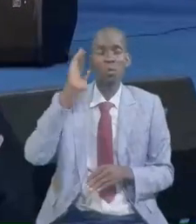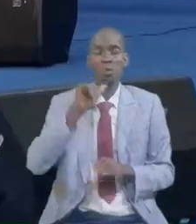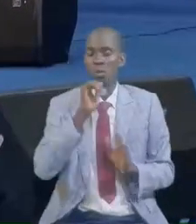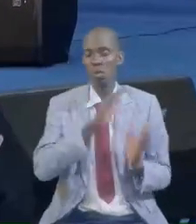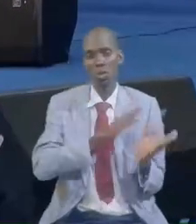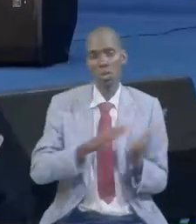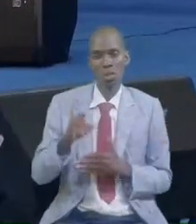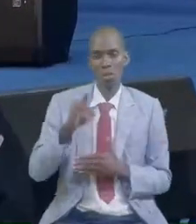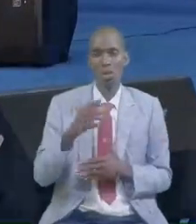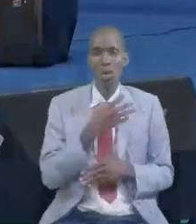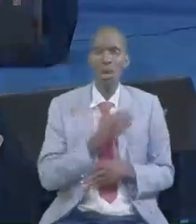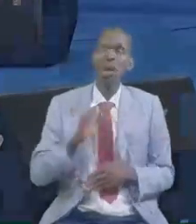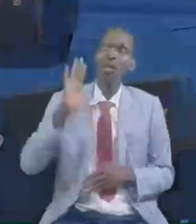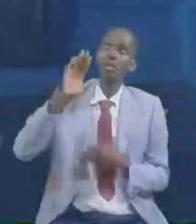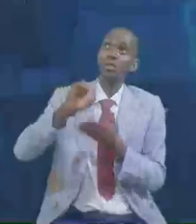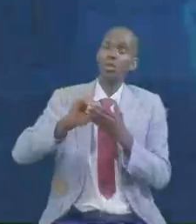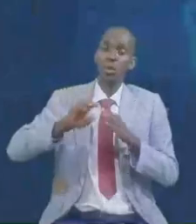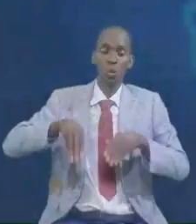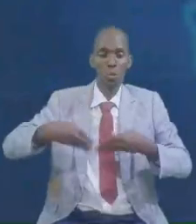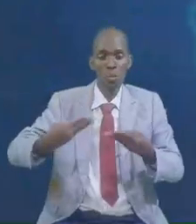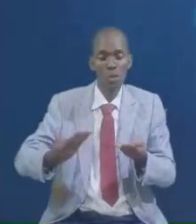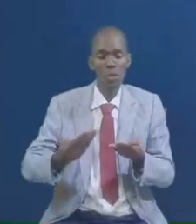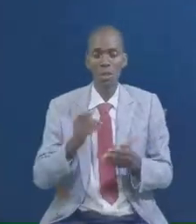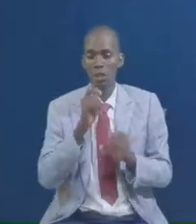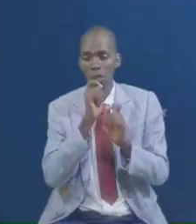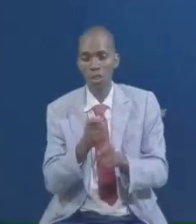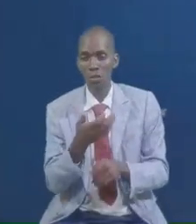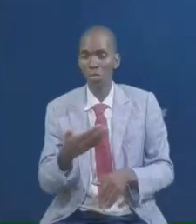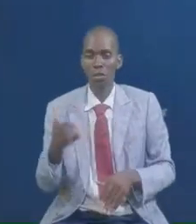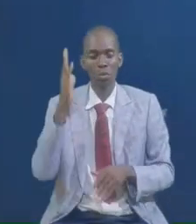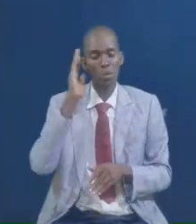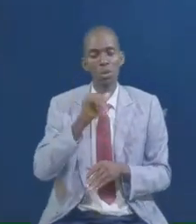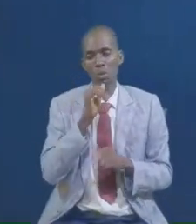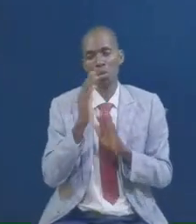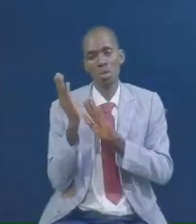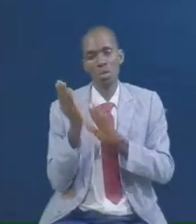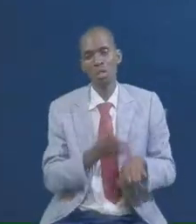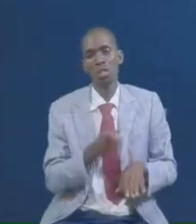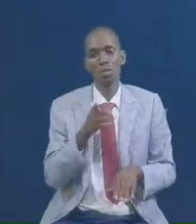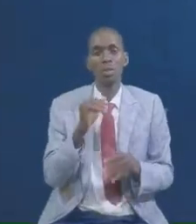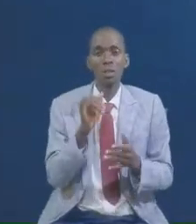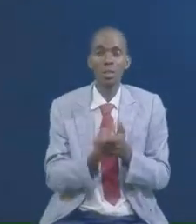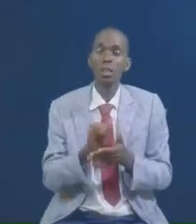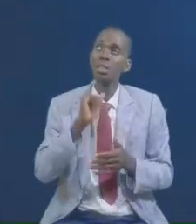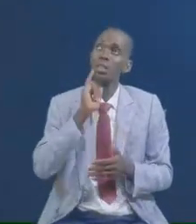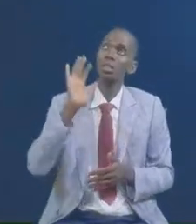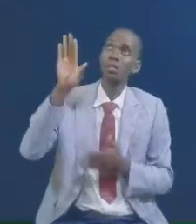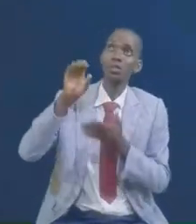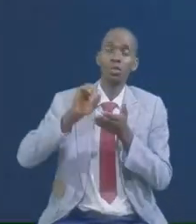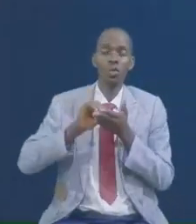et ma provision ne te quittera pas. Ça, c'est l'alliance, ça, c'est l'alliance. Mais rappelez-vous,